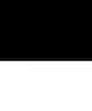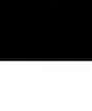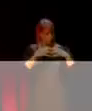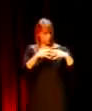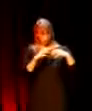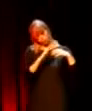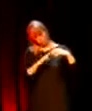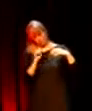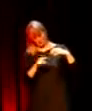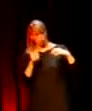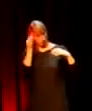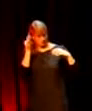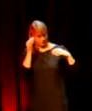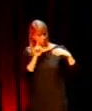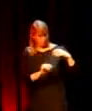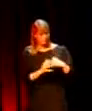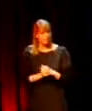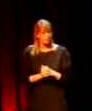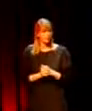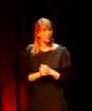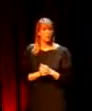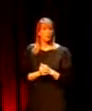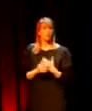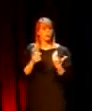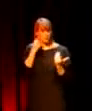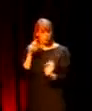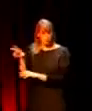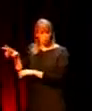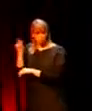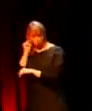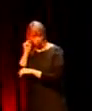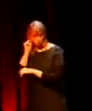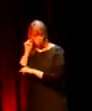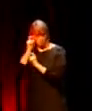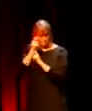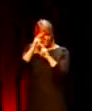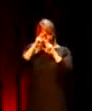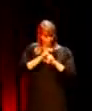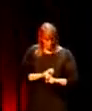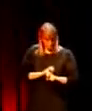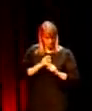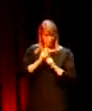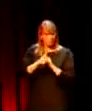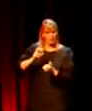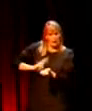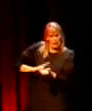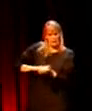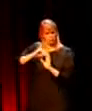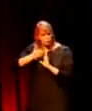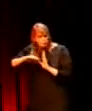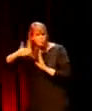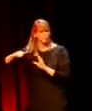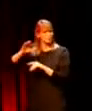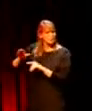plusieurs niveaux. Entendre le son, il faut le traiter, le reconnaître, ce qui est la mélodie, le rythme, etc. Et puis ensuite,